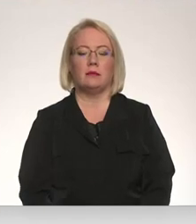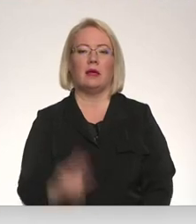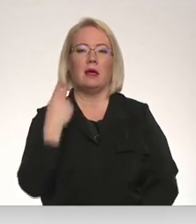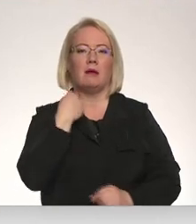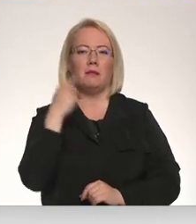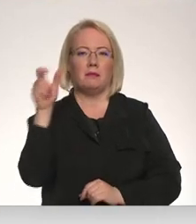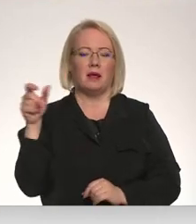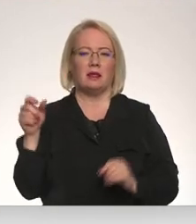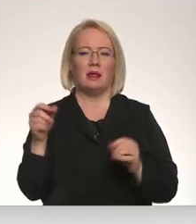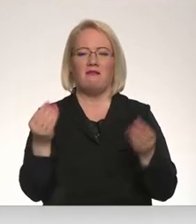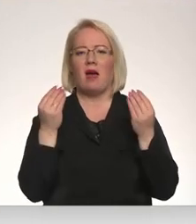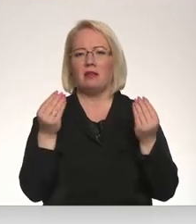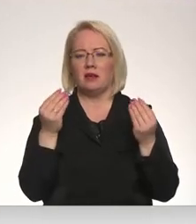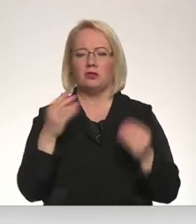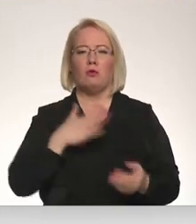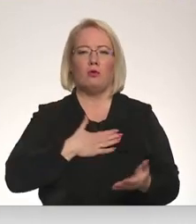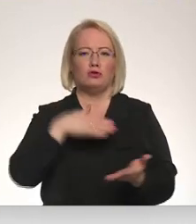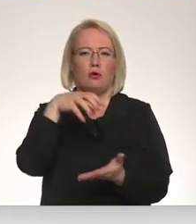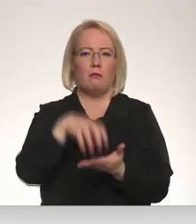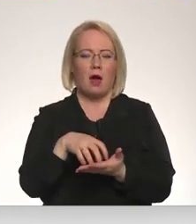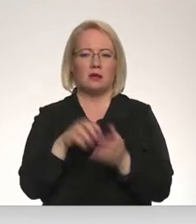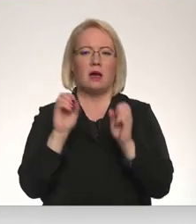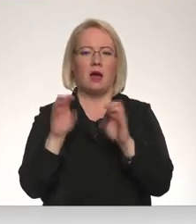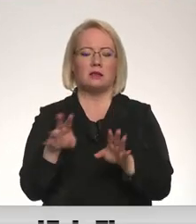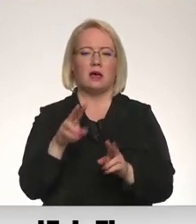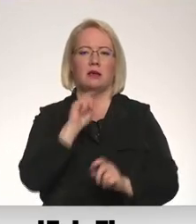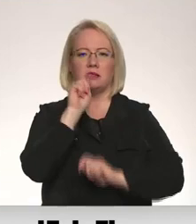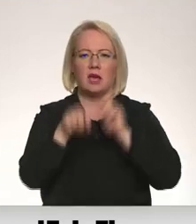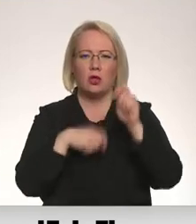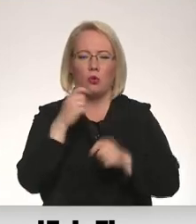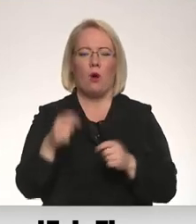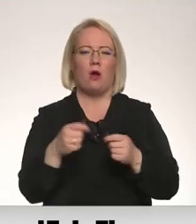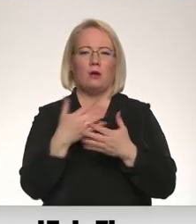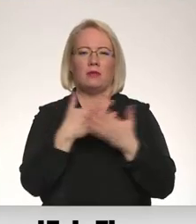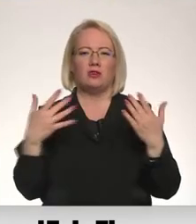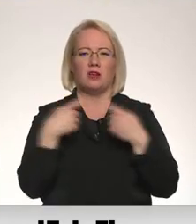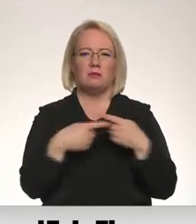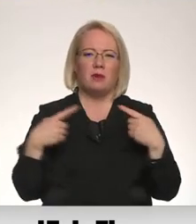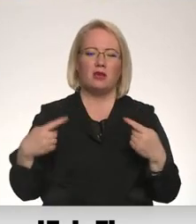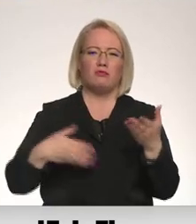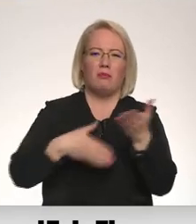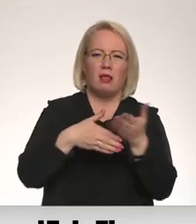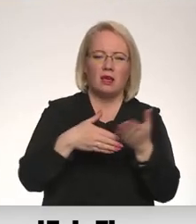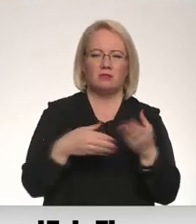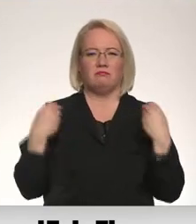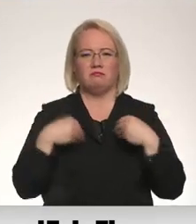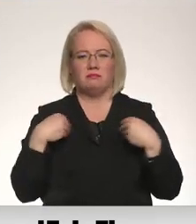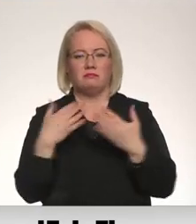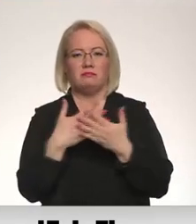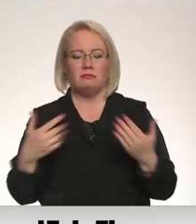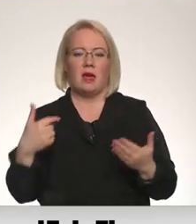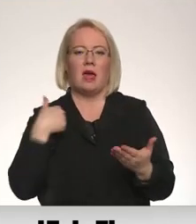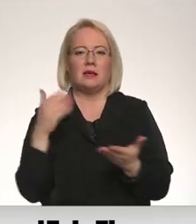Briti ir fantastiski. Viņi šeit mūsu bāzē atstāja savus ziedojumus, humāno palīdzību, medikamentus, drēbes. Mans pienākums ir